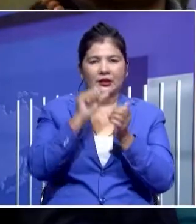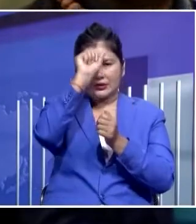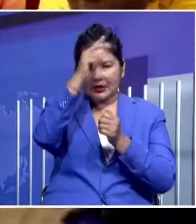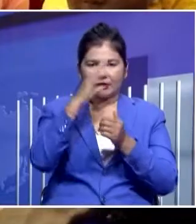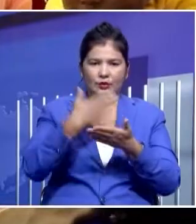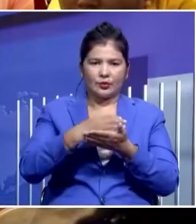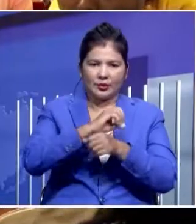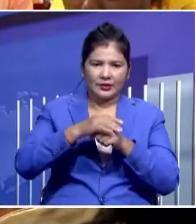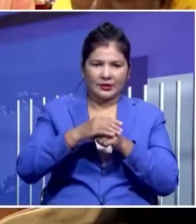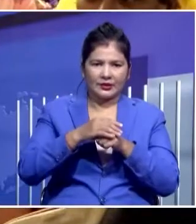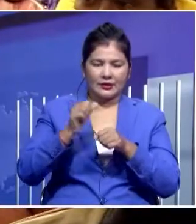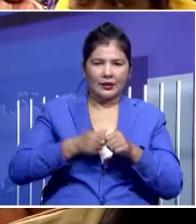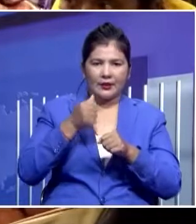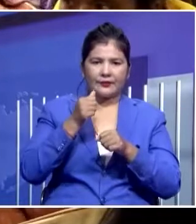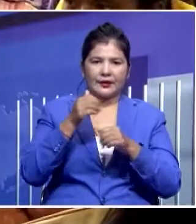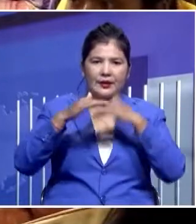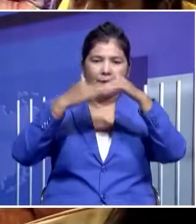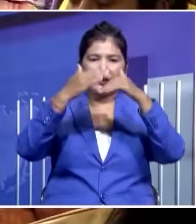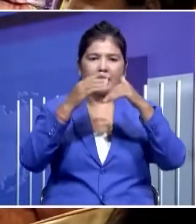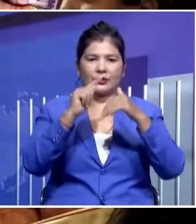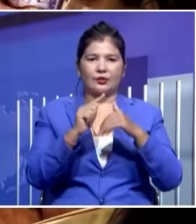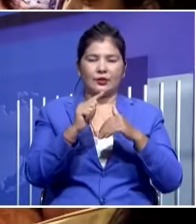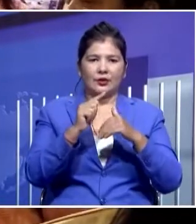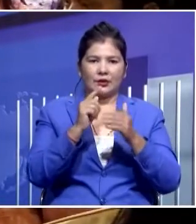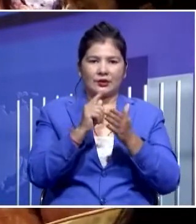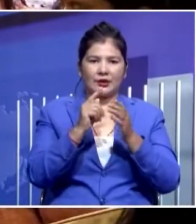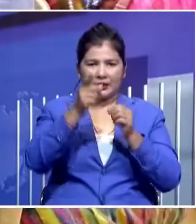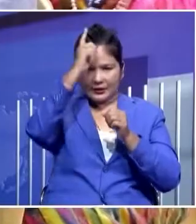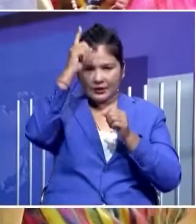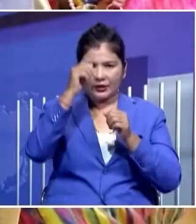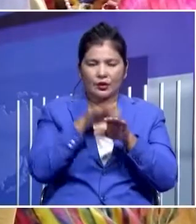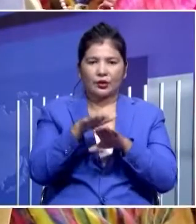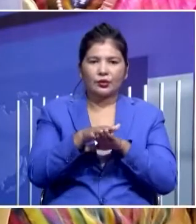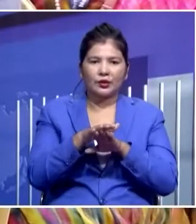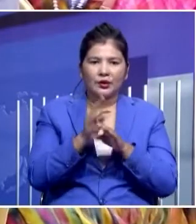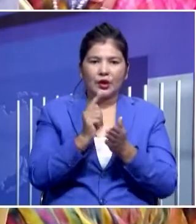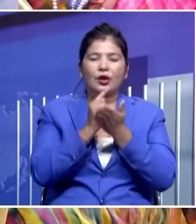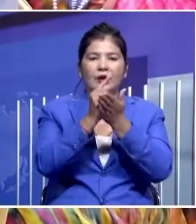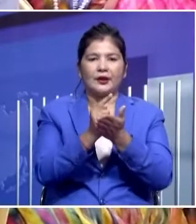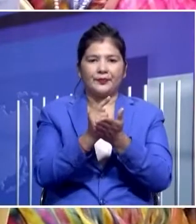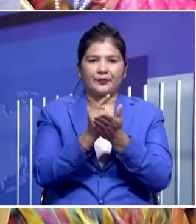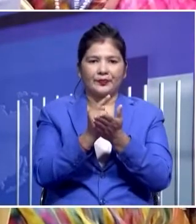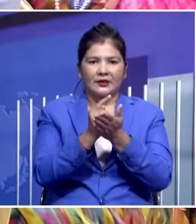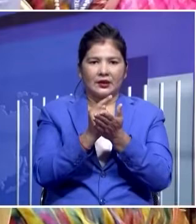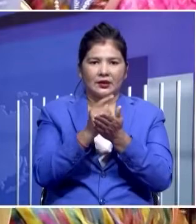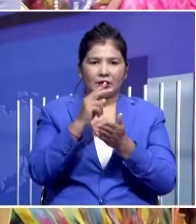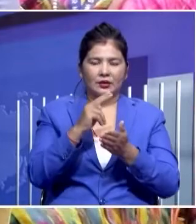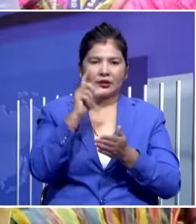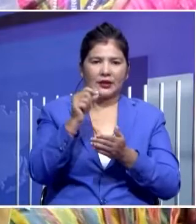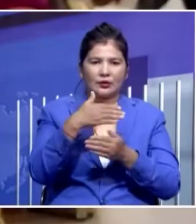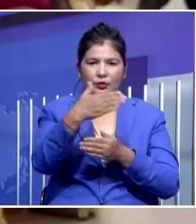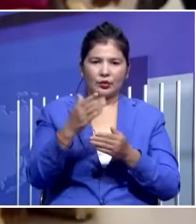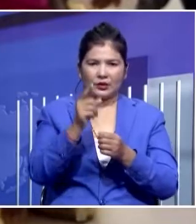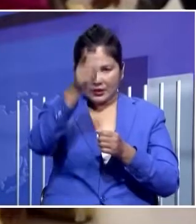प्रदेशका मातृभाषाको विकास, प्राचीन नेपाली कलाकृतिहरू र ती कला थारू लोक